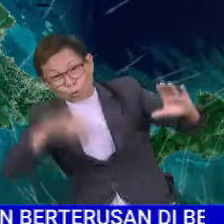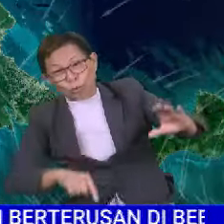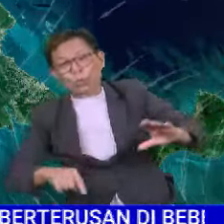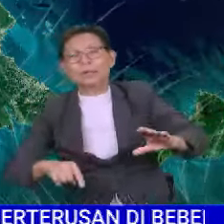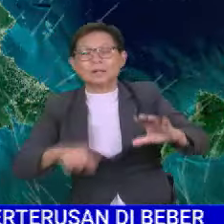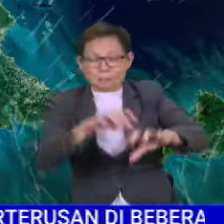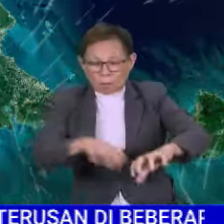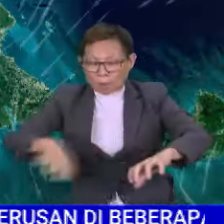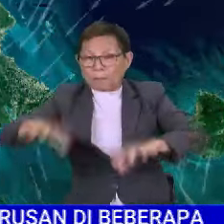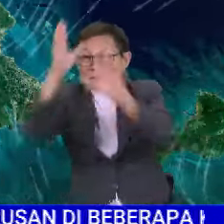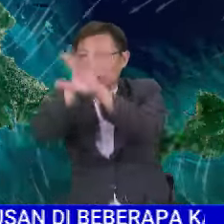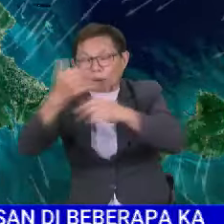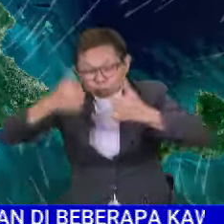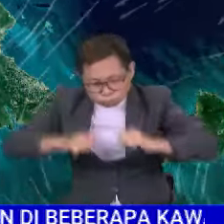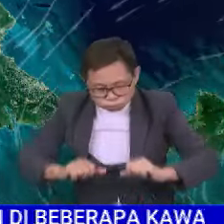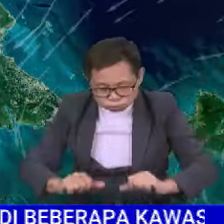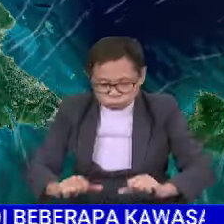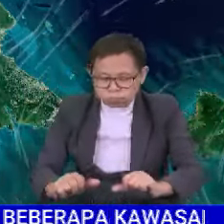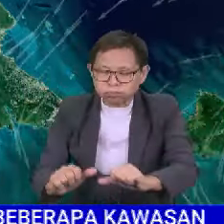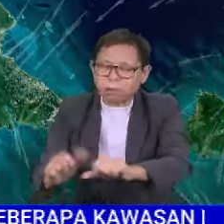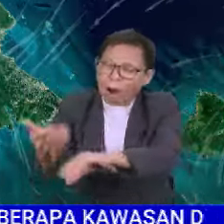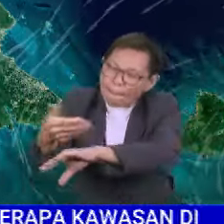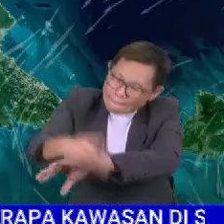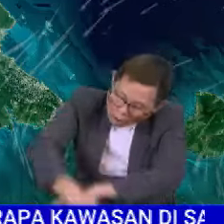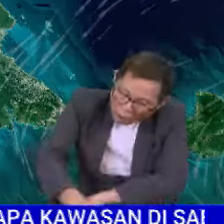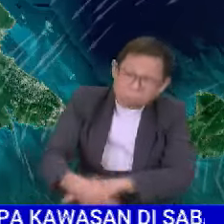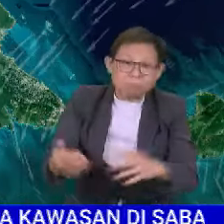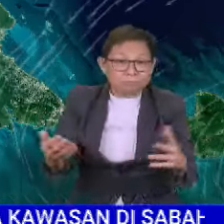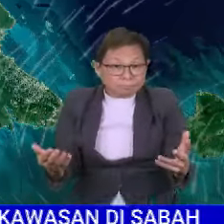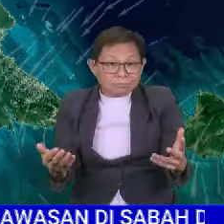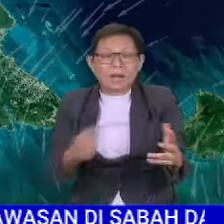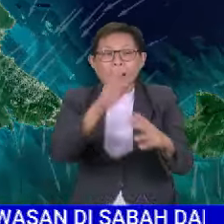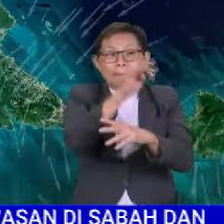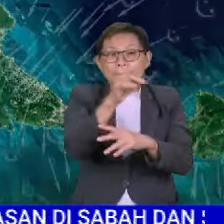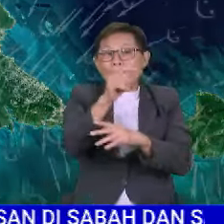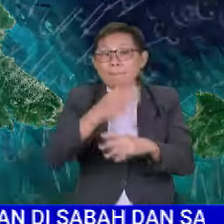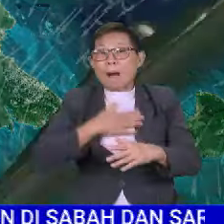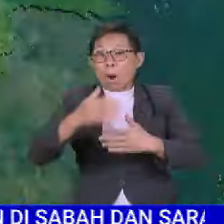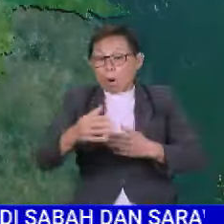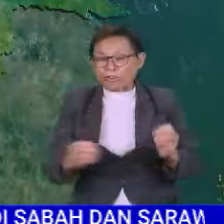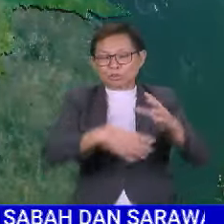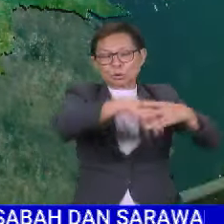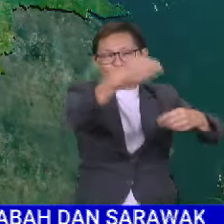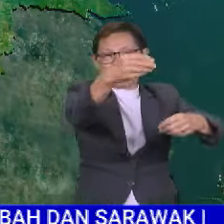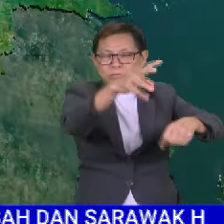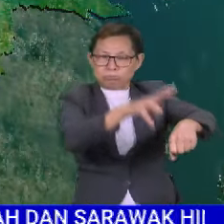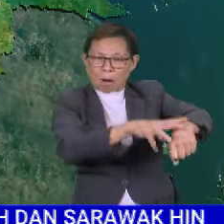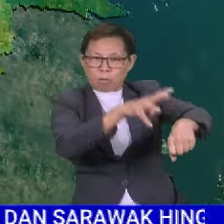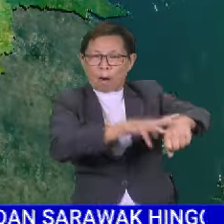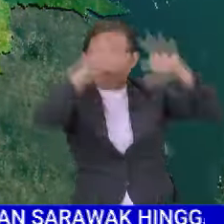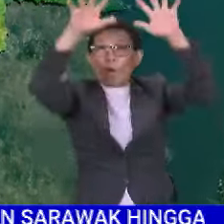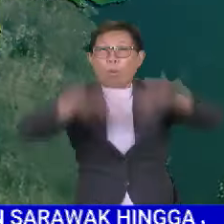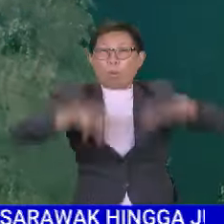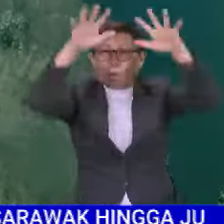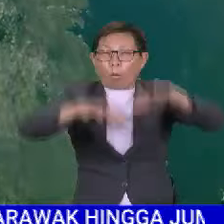di negeri Sarawak ini juga dijangka akan berterusan sepanjang malam. Dan dengan itu, Met Malaysia telah pun mengeluarkan amaran